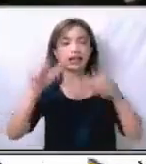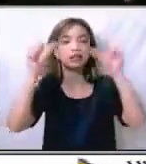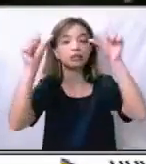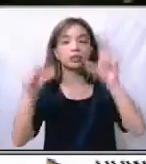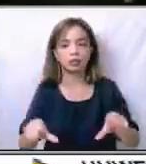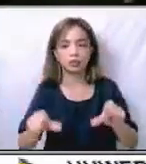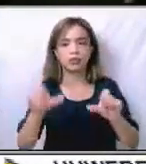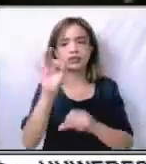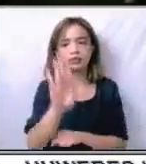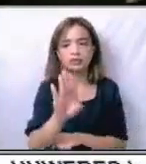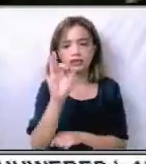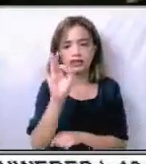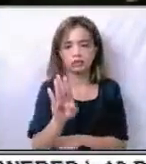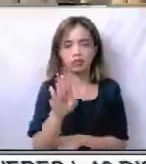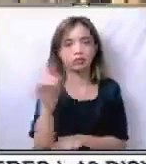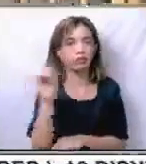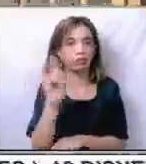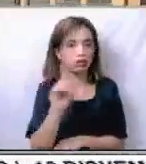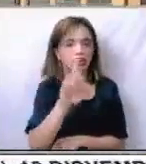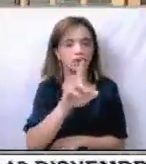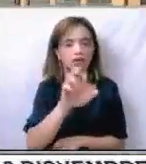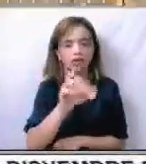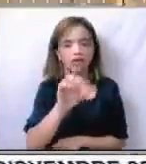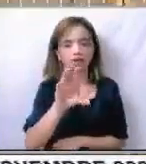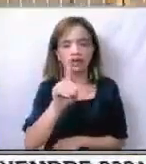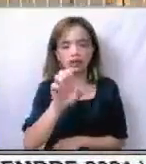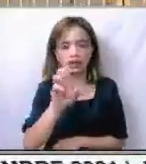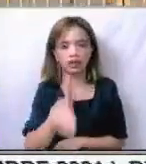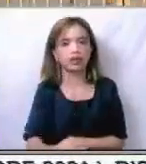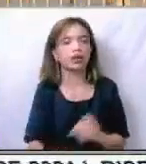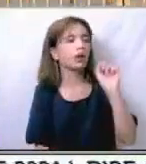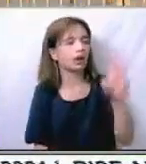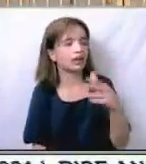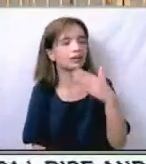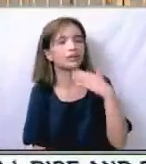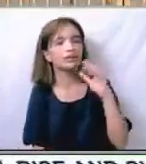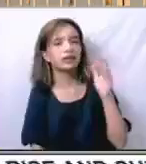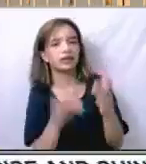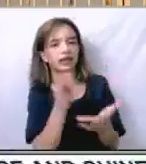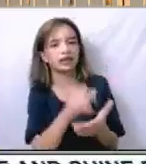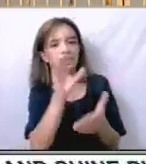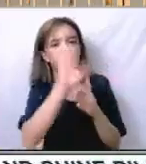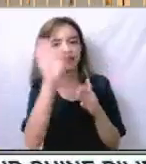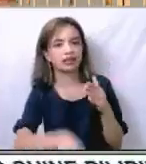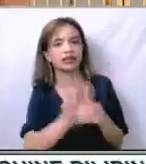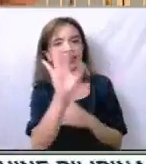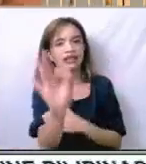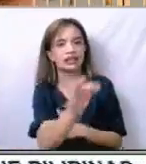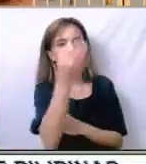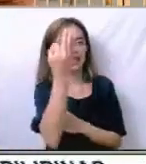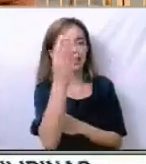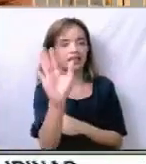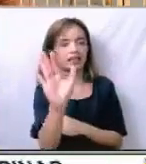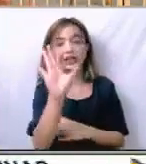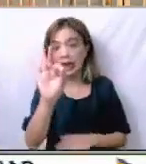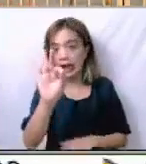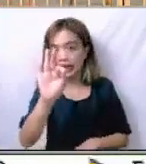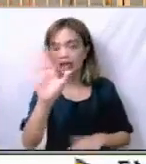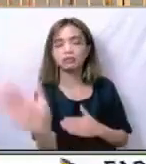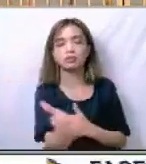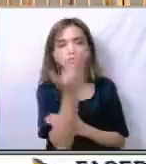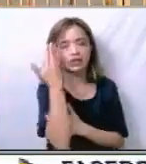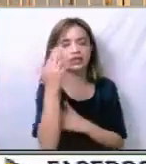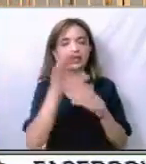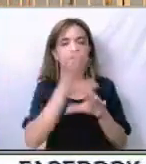sa Facebook yung recorded. Dayan? Ayun, kompletuhin natin yung ikangay 9 mornings na yan at isama natin sa dasal